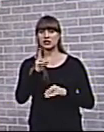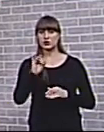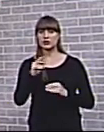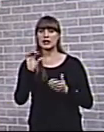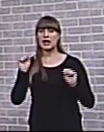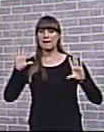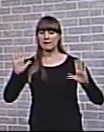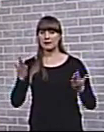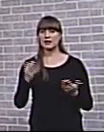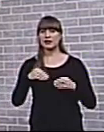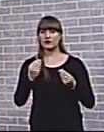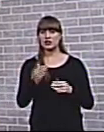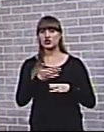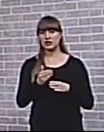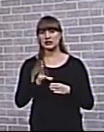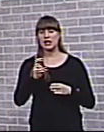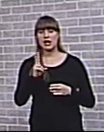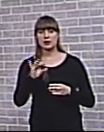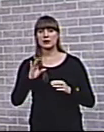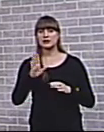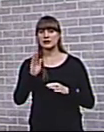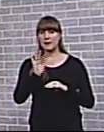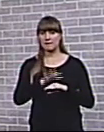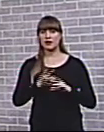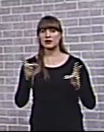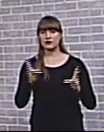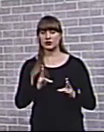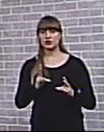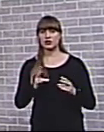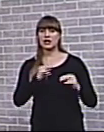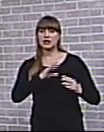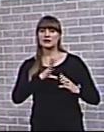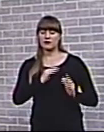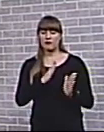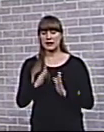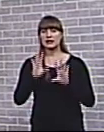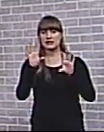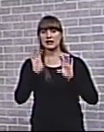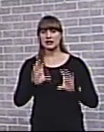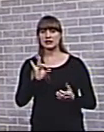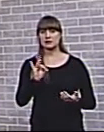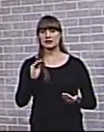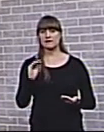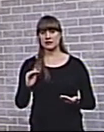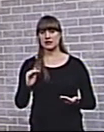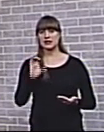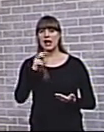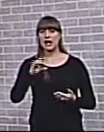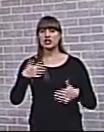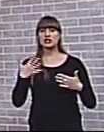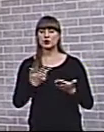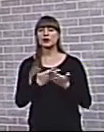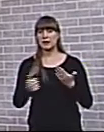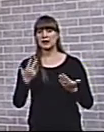кредита. К сожалению, при отсутствии компромисса банк вынужден взаимодействовать с клиентом в порядке, установленном законодательством РФ. Алексей уже